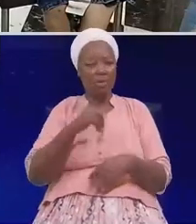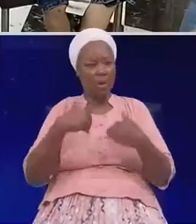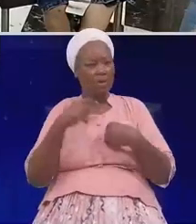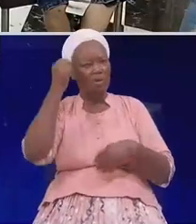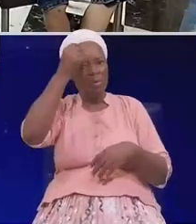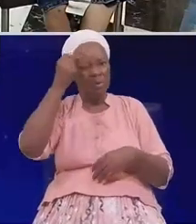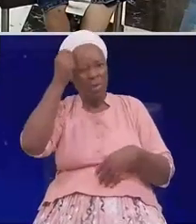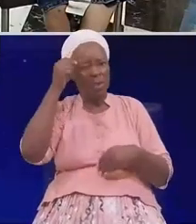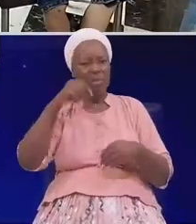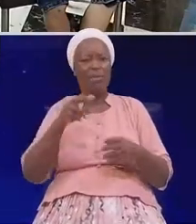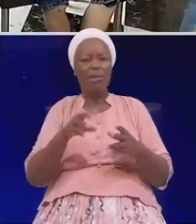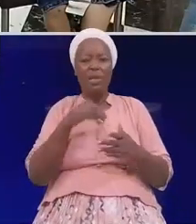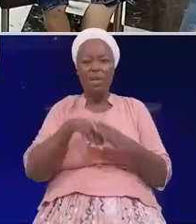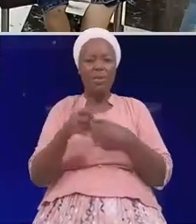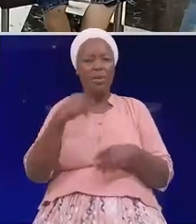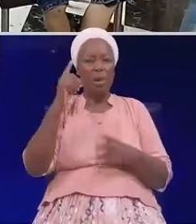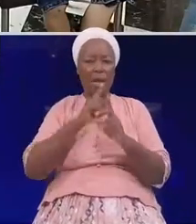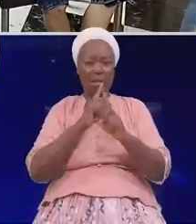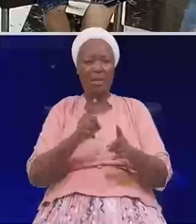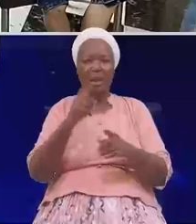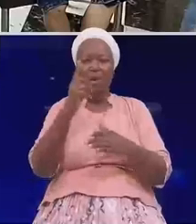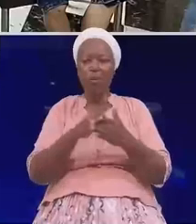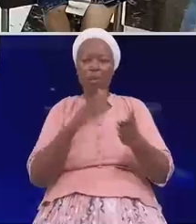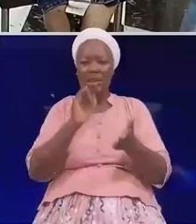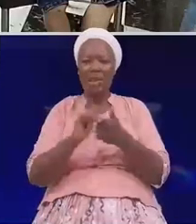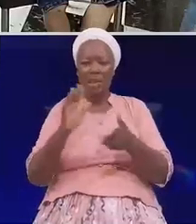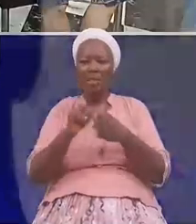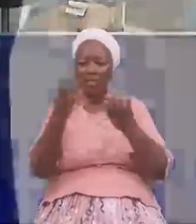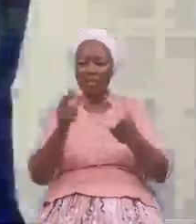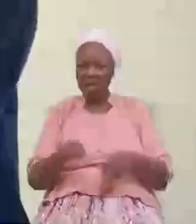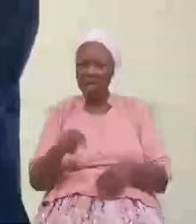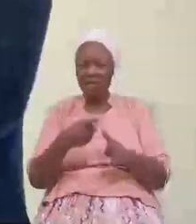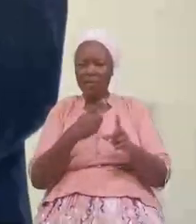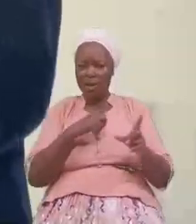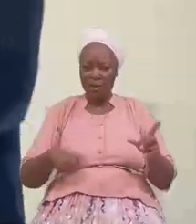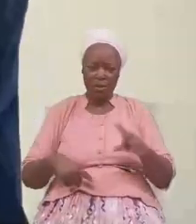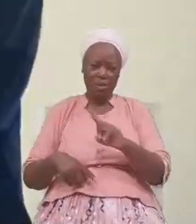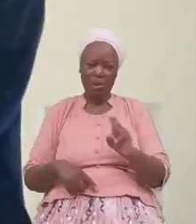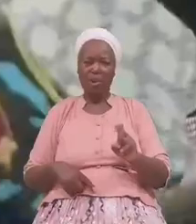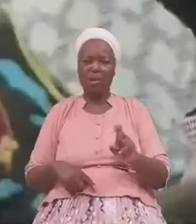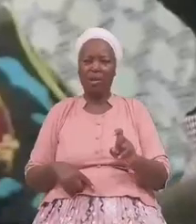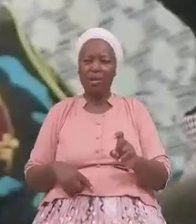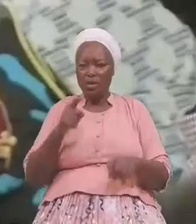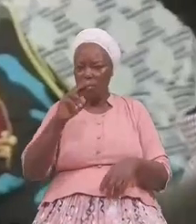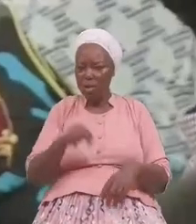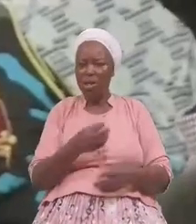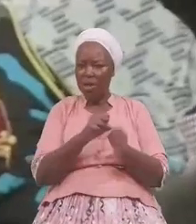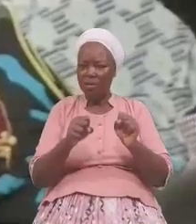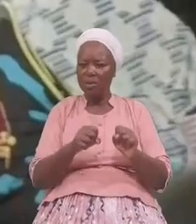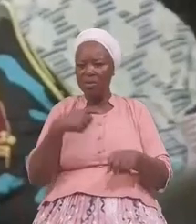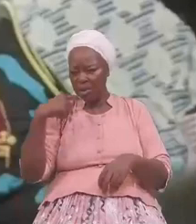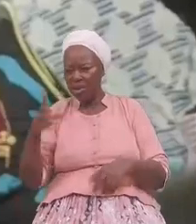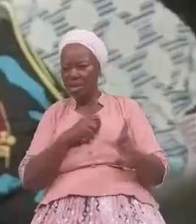réponse. De quoi as-tu besoin? Tu as besoin du salut? Dis-le non. Tu veux le pardon, dis-le-lui. Tu